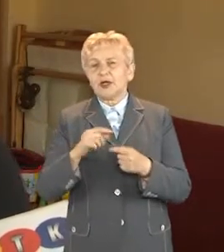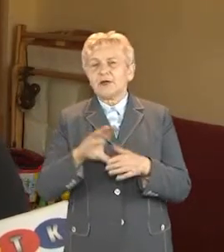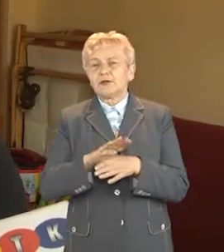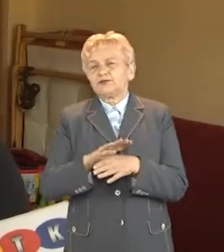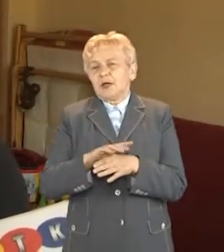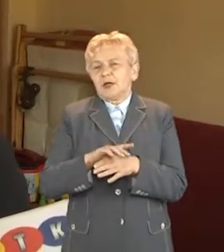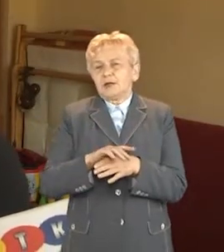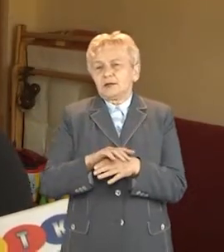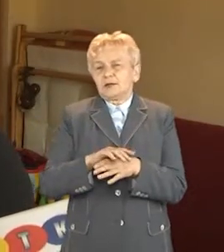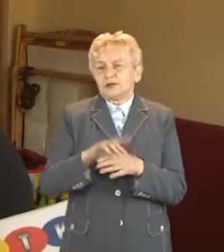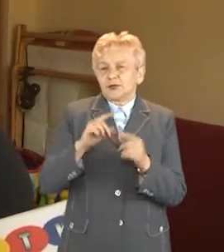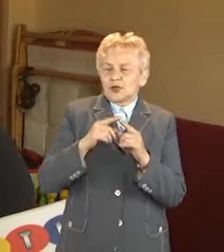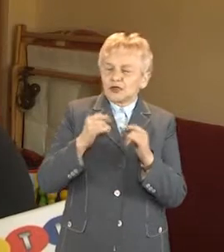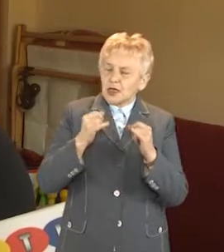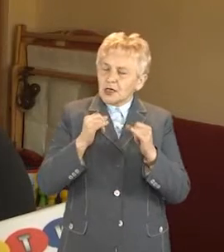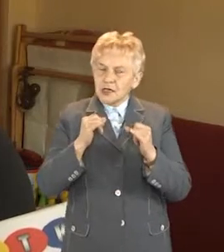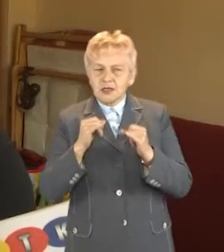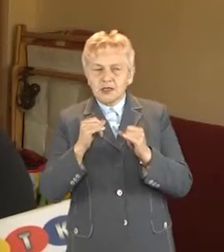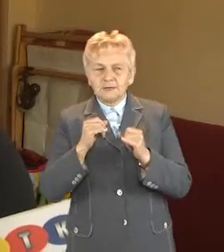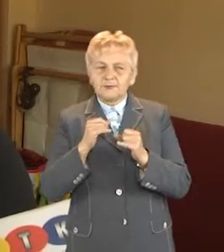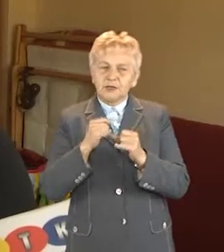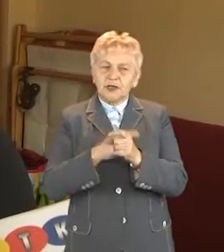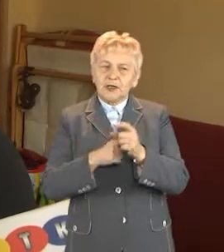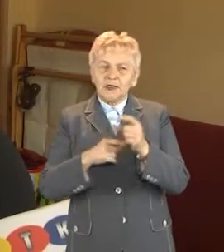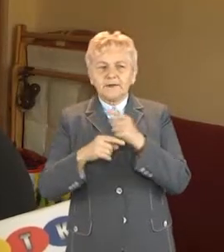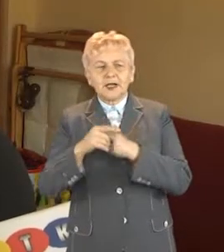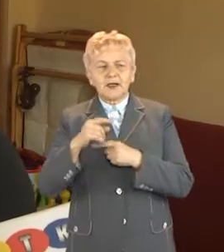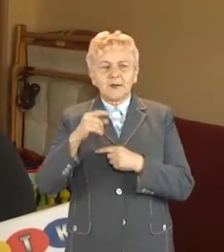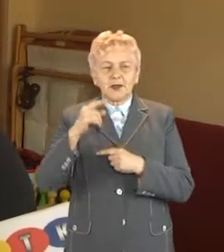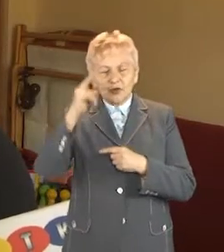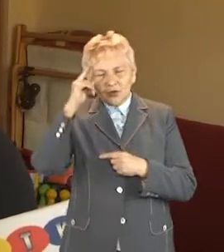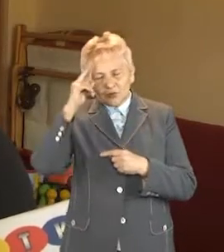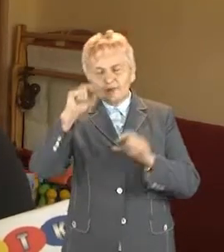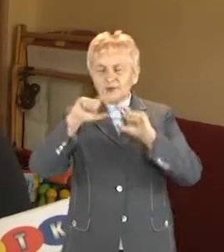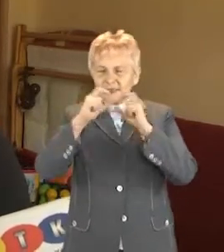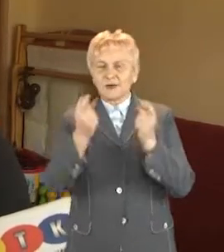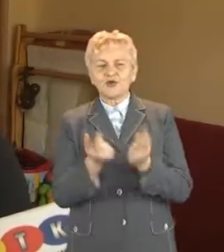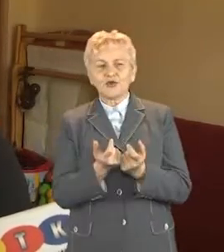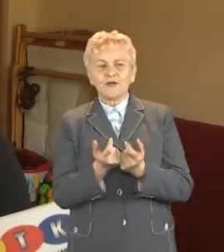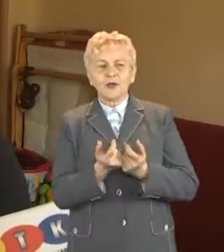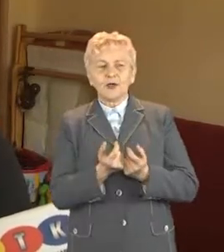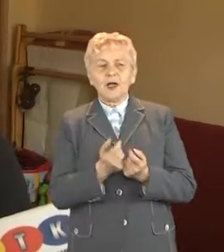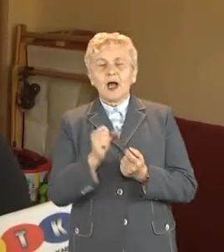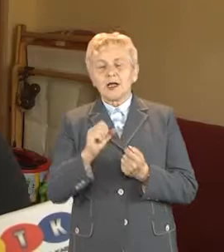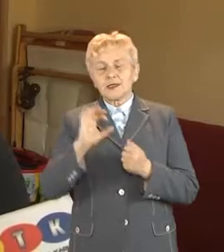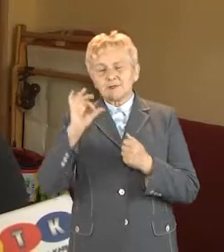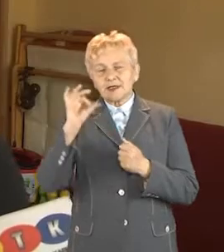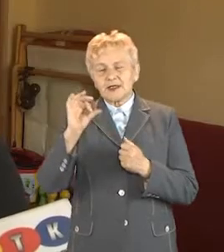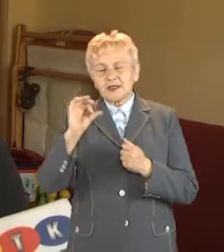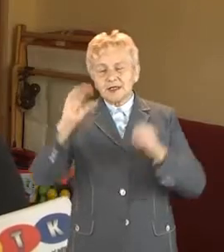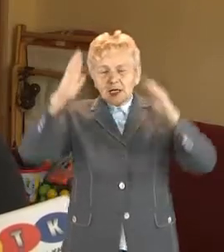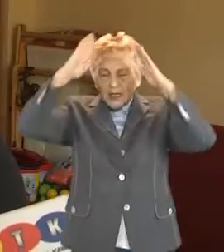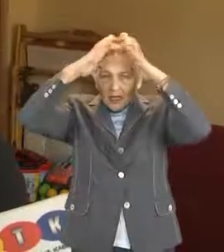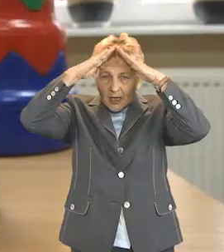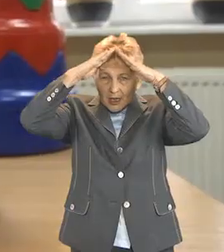zaburzeniami rozwojowymi, z całościowymi zaburzeniami rozwojowymi, w tym szczególnie dzieci ze